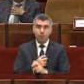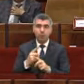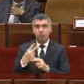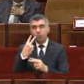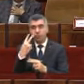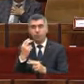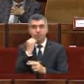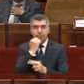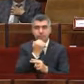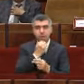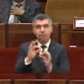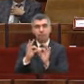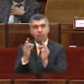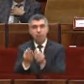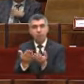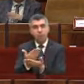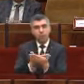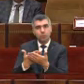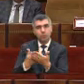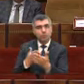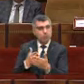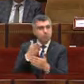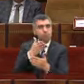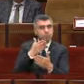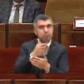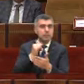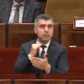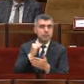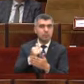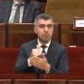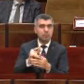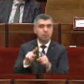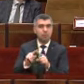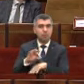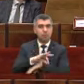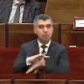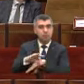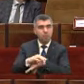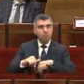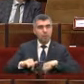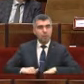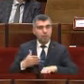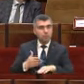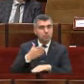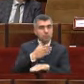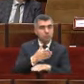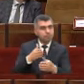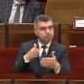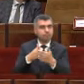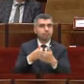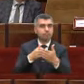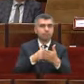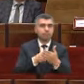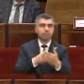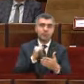ديالهم ويقضيوا الاجراءات الاداريه والاجتماعيه ديالهم على احسن يعني في احسن الظروف، ولكن كيصطدموا دائما بتعقد